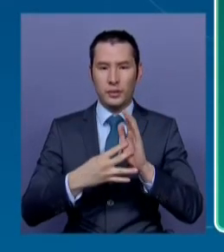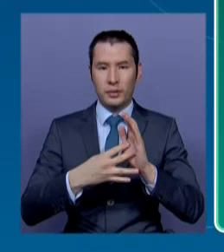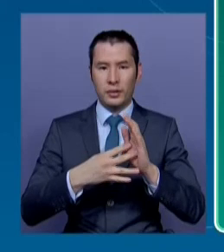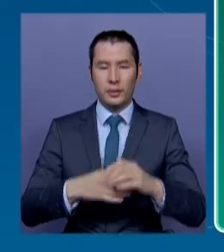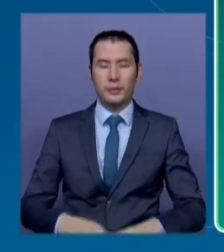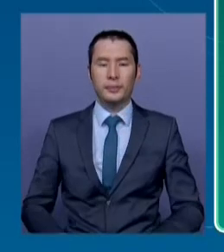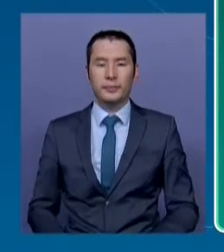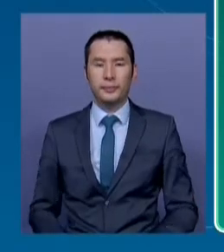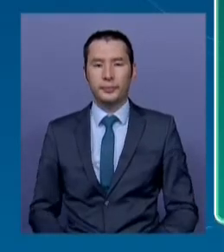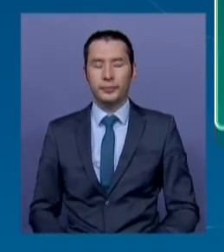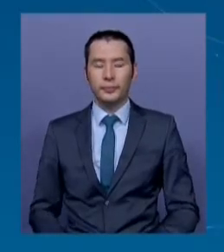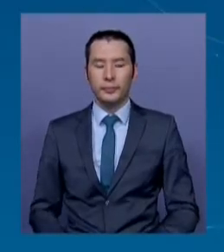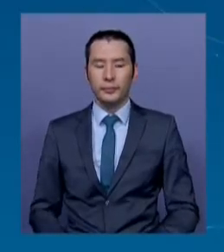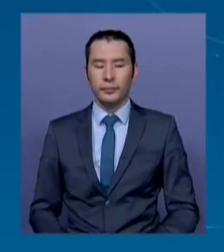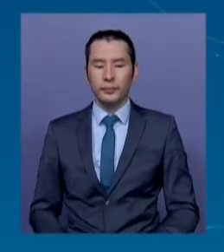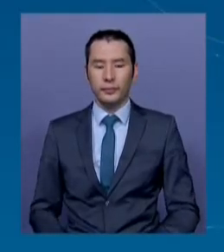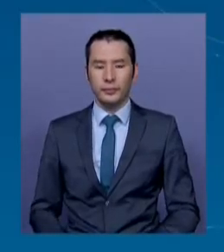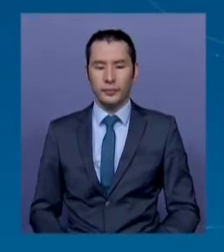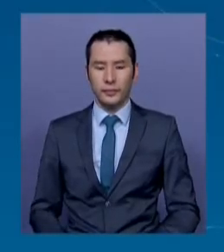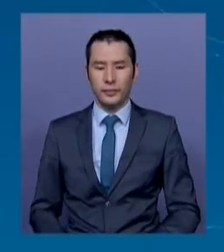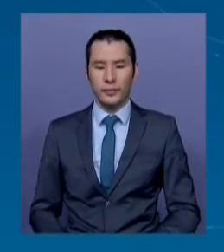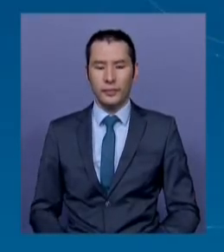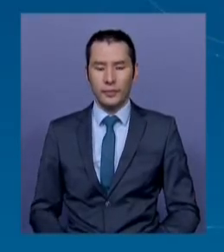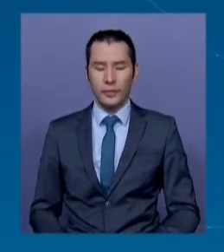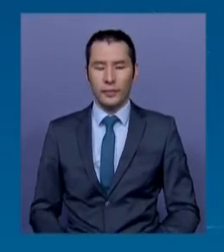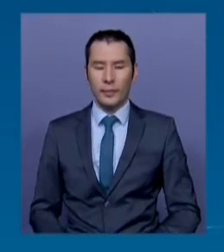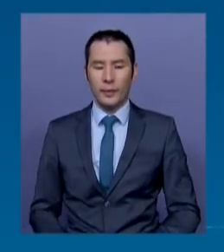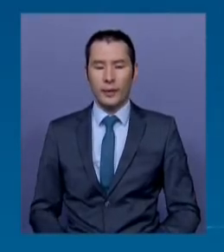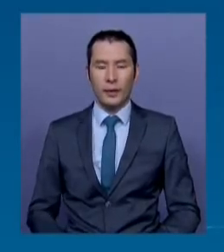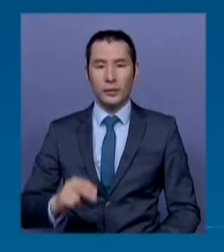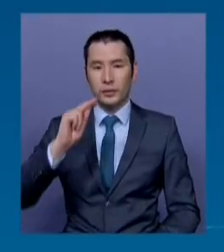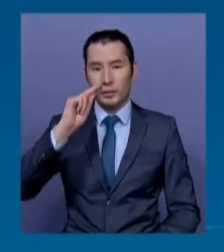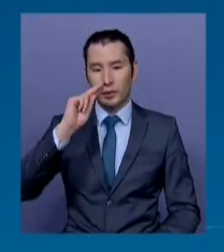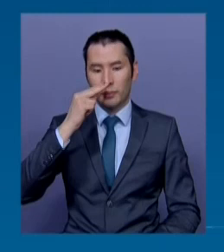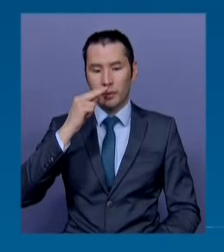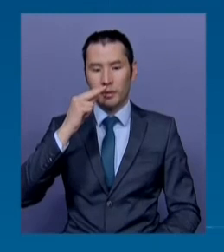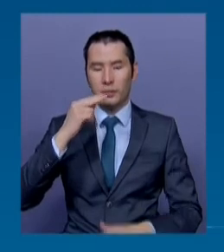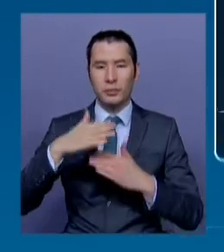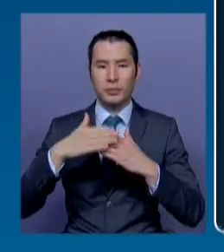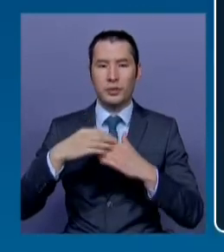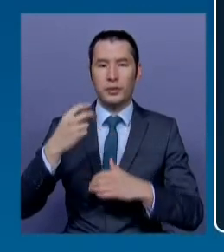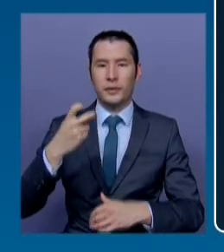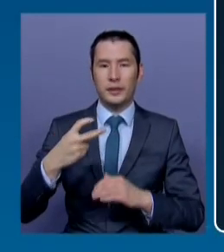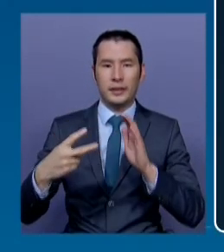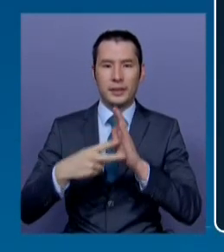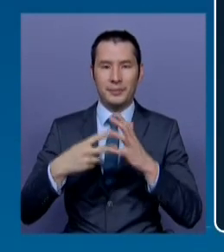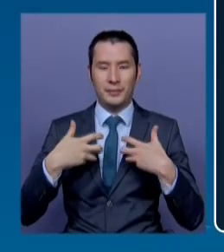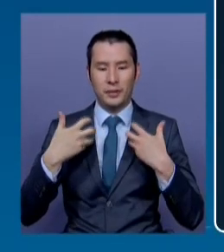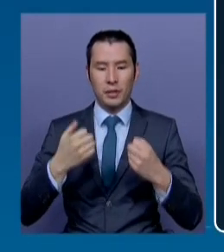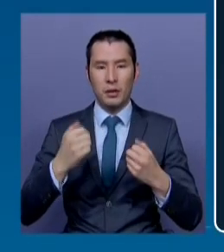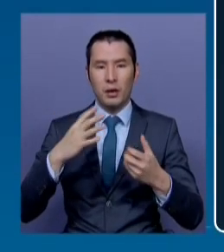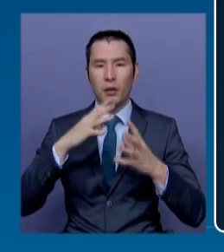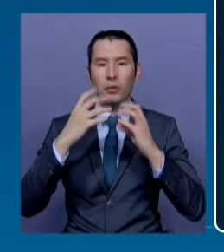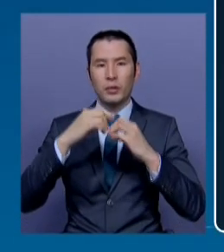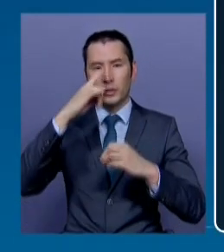болса, Алматыда 1037 азамат ауруханадан шыққан. Шымкентте бұл көрсеткіш 207. Ал жалпы ел